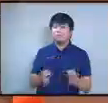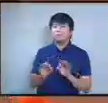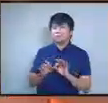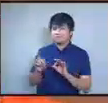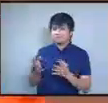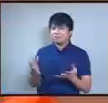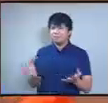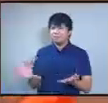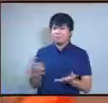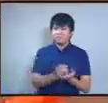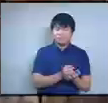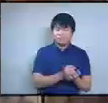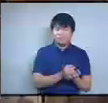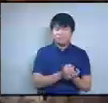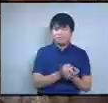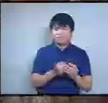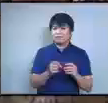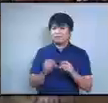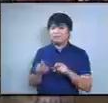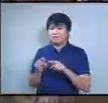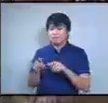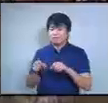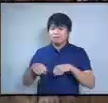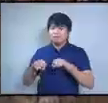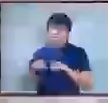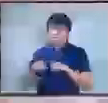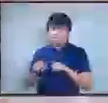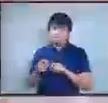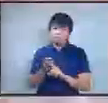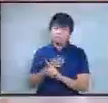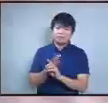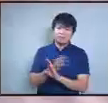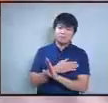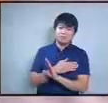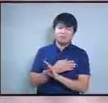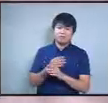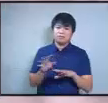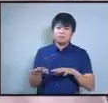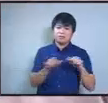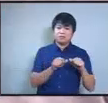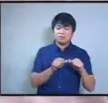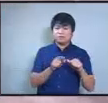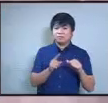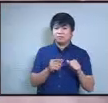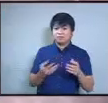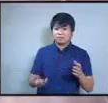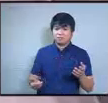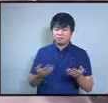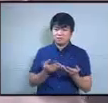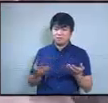sa kanilang maliit na tindahan. Bago kami umalis, sir, nagligpit naman kami. Binalot na namin sa mga plastic. Tapos